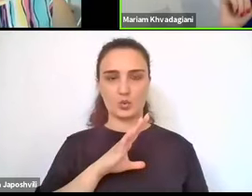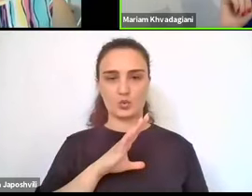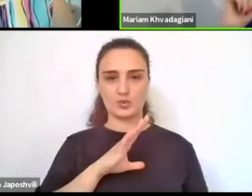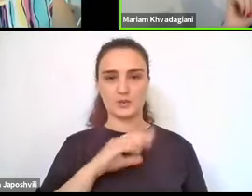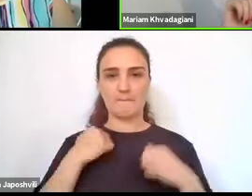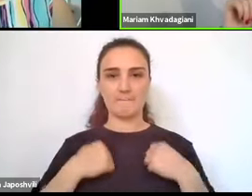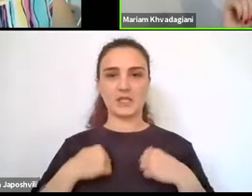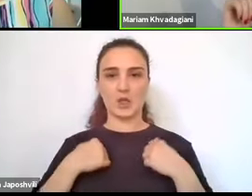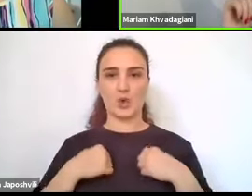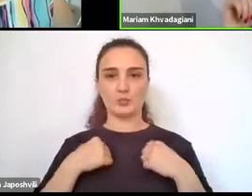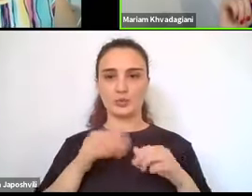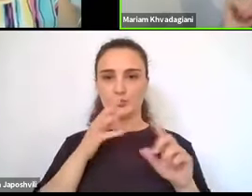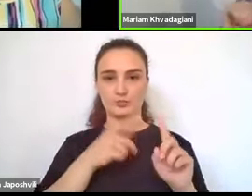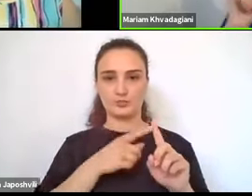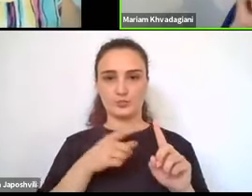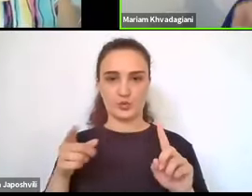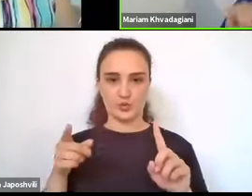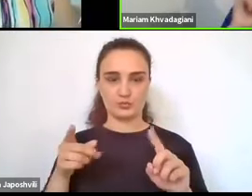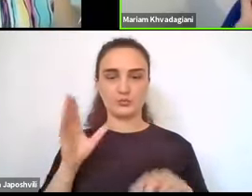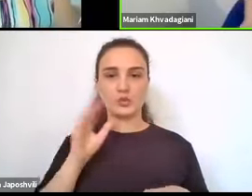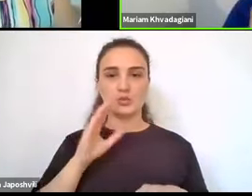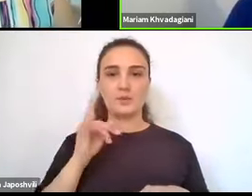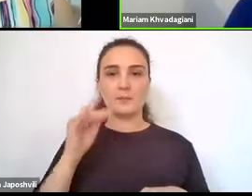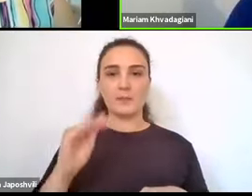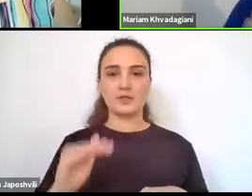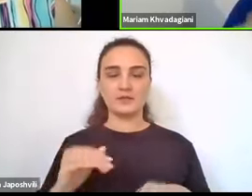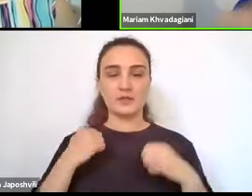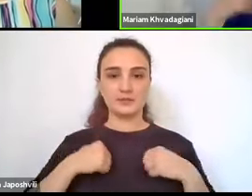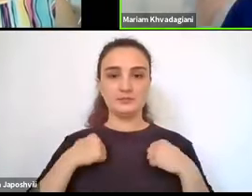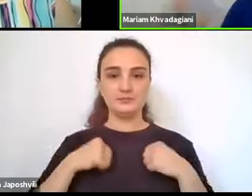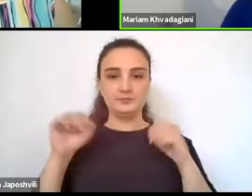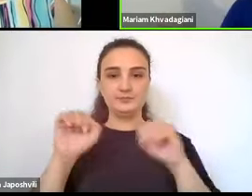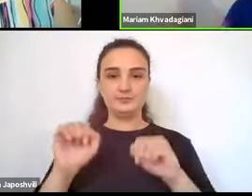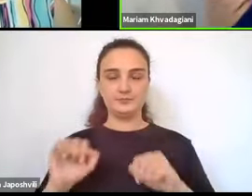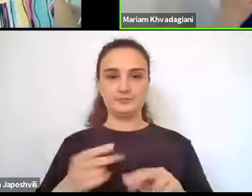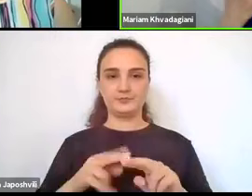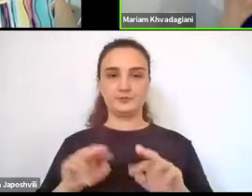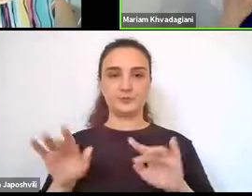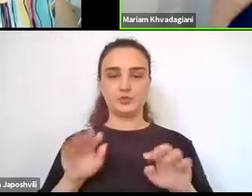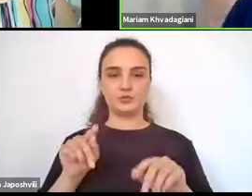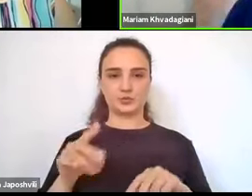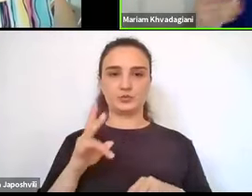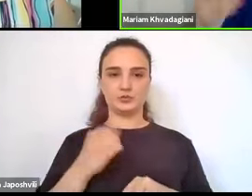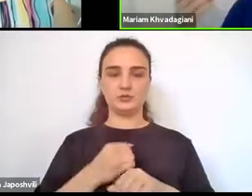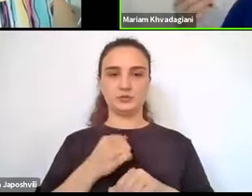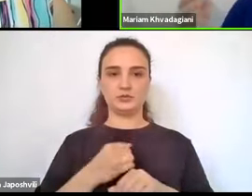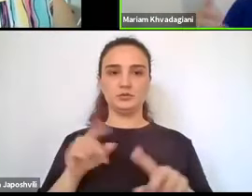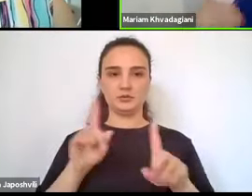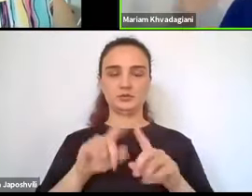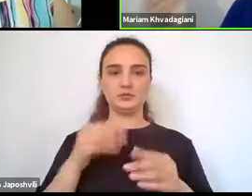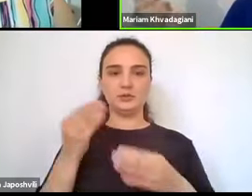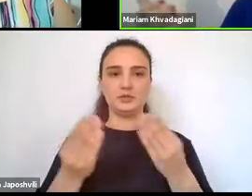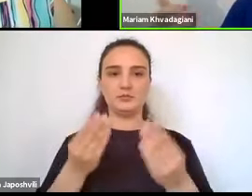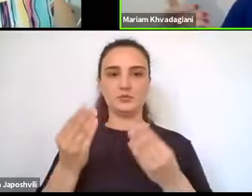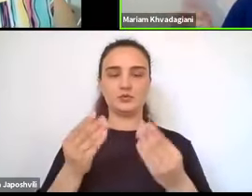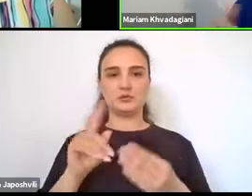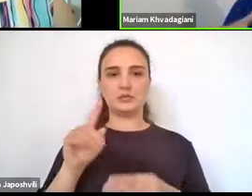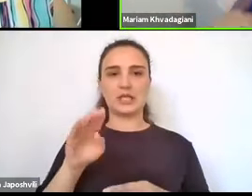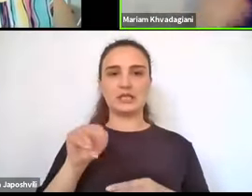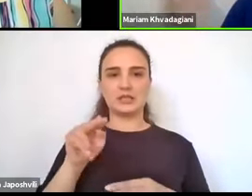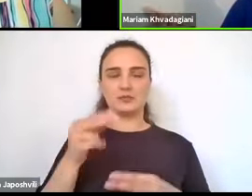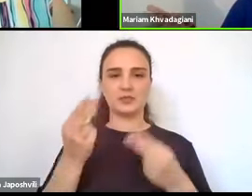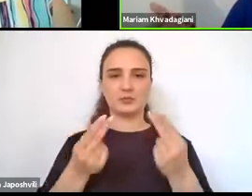ბანაობის პროცესი მაგალითად. როდესაც პატარას აბანავებს, ეს პროცესი გახადოს ასევე სათამაშო. რა ტიპის